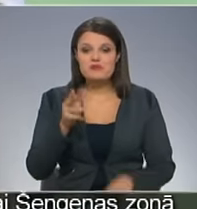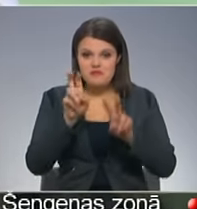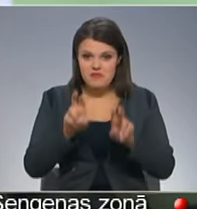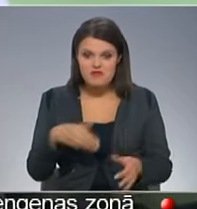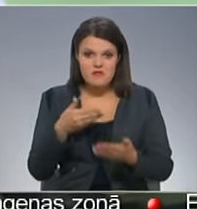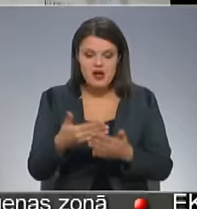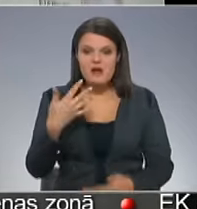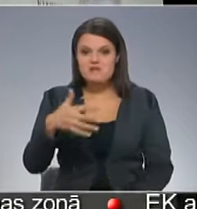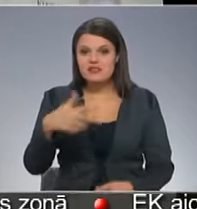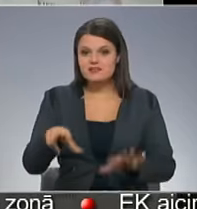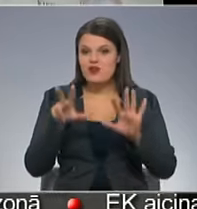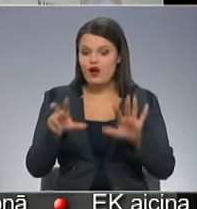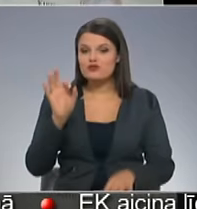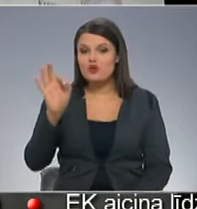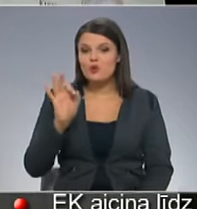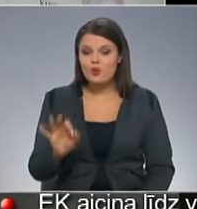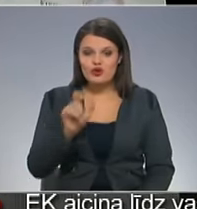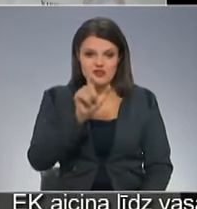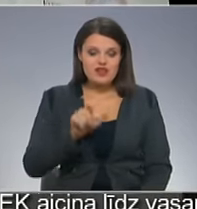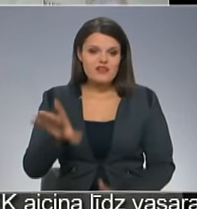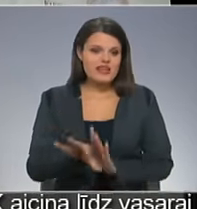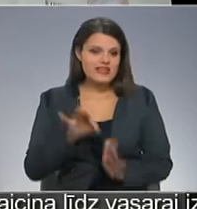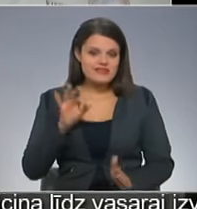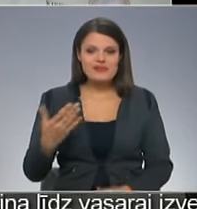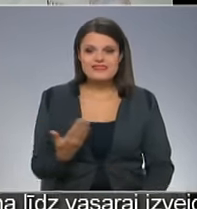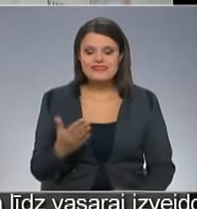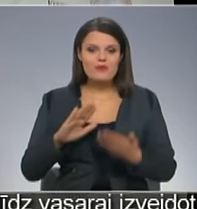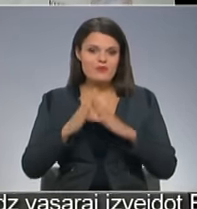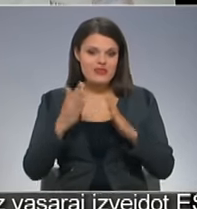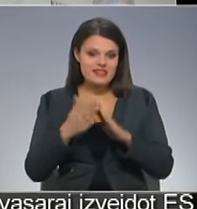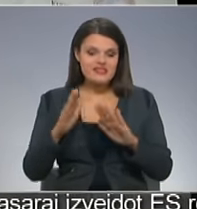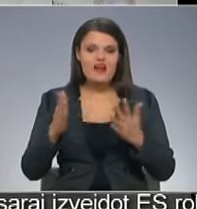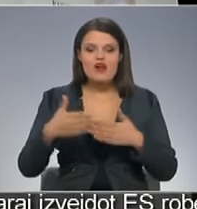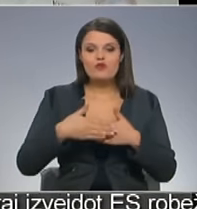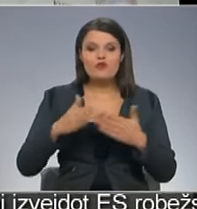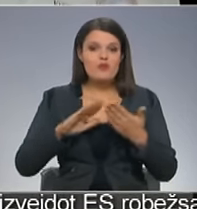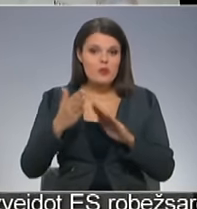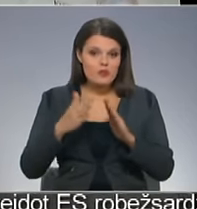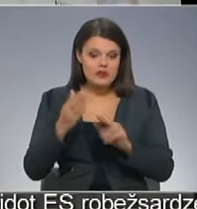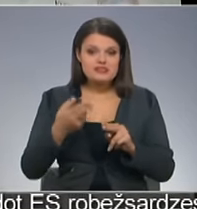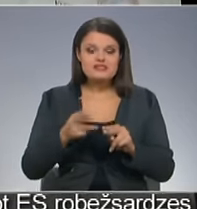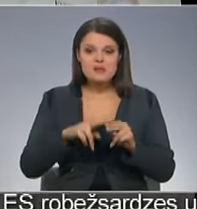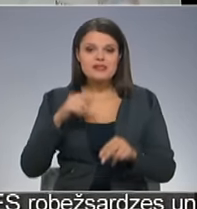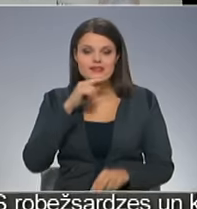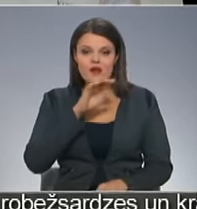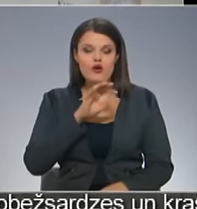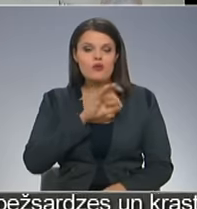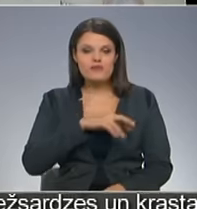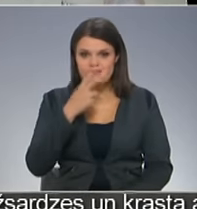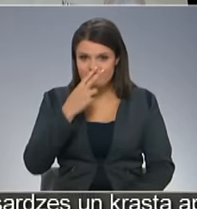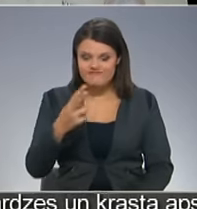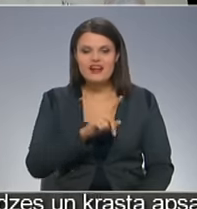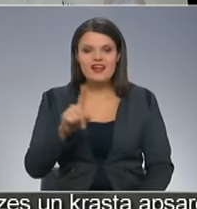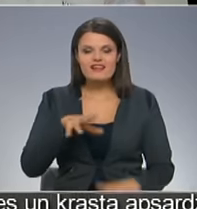rāda, ka 58% iedzīvotāji izvēlējušies dzīvot pilsētā vai tūtai. Tāpēc no ekonomiskā viedokļa skatoties